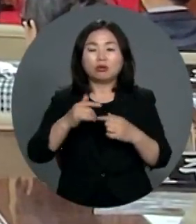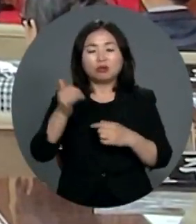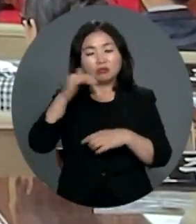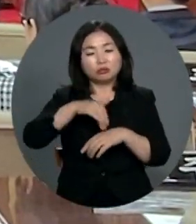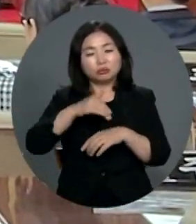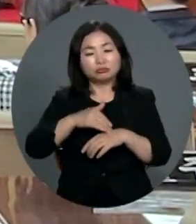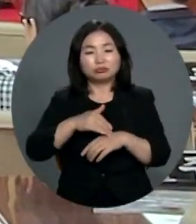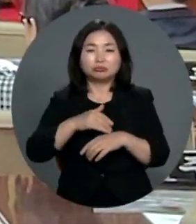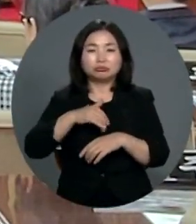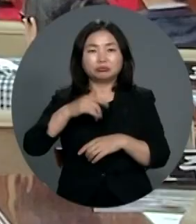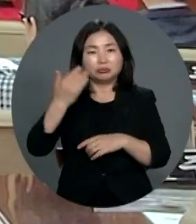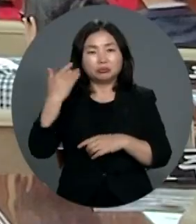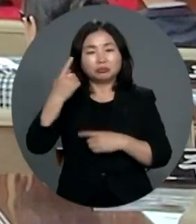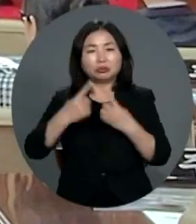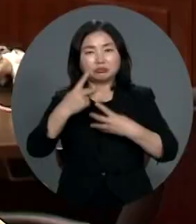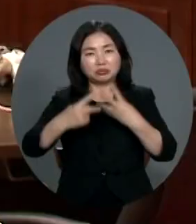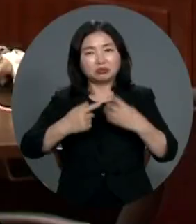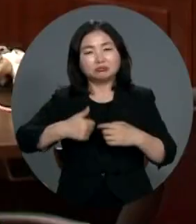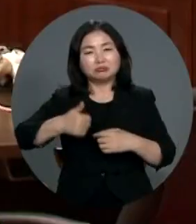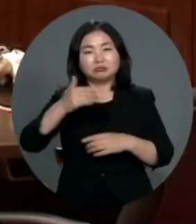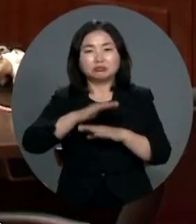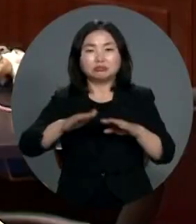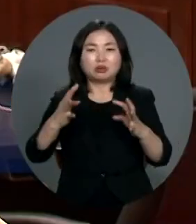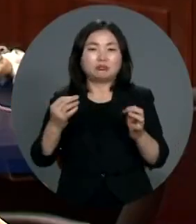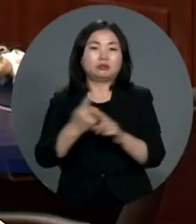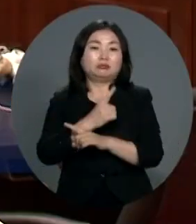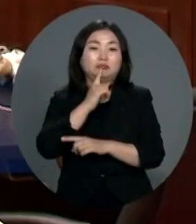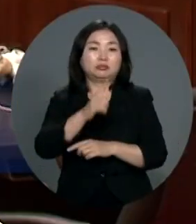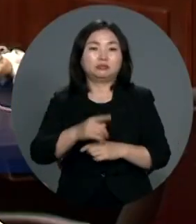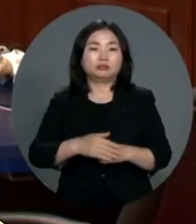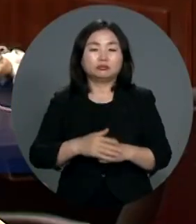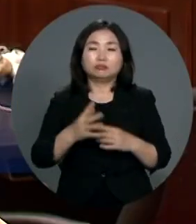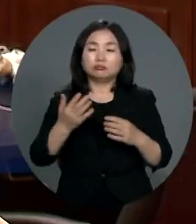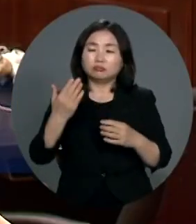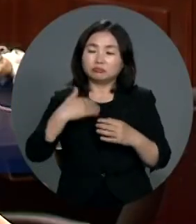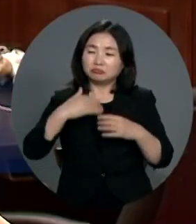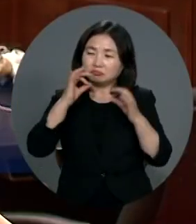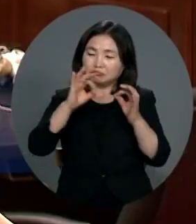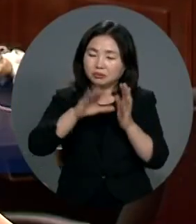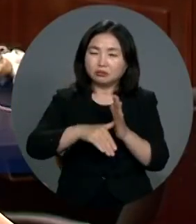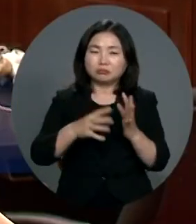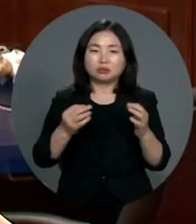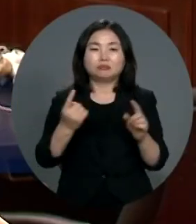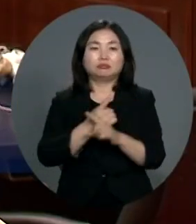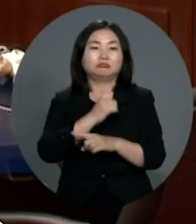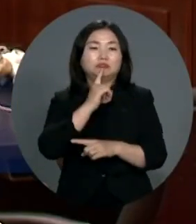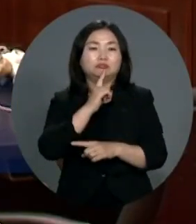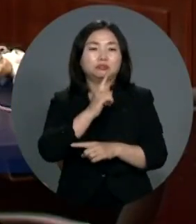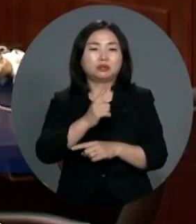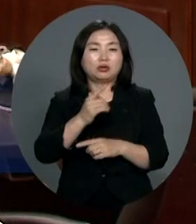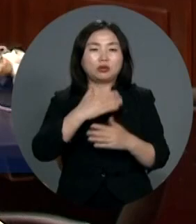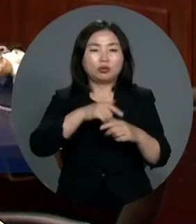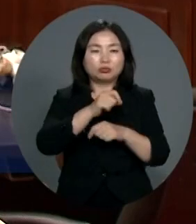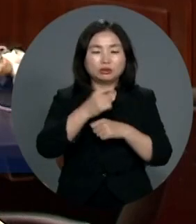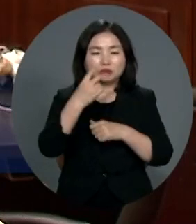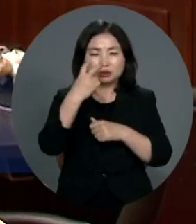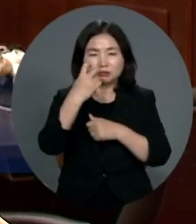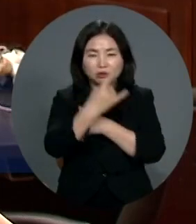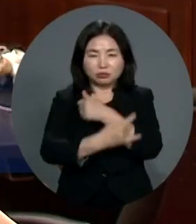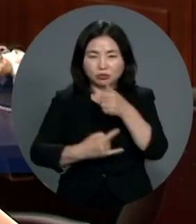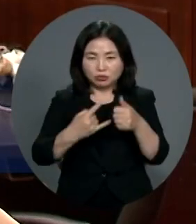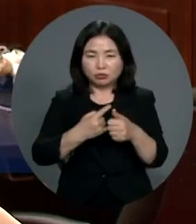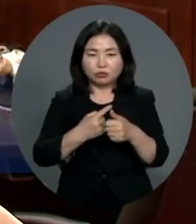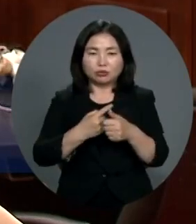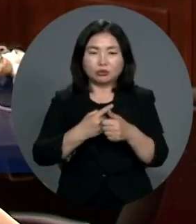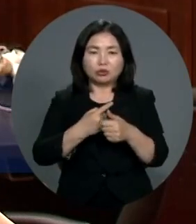연수였다고 평가했습니다. 제가 봤을 때 개선이 많이 되었습니다. 국외 공무심사위원회를 통해